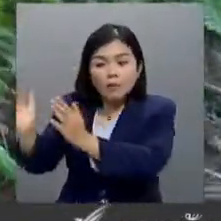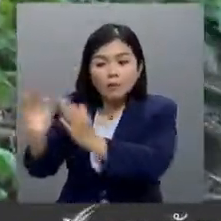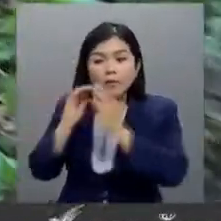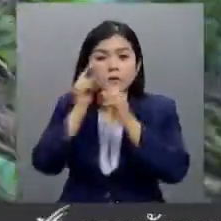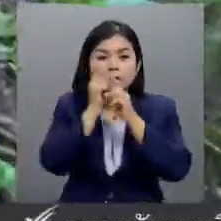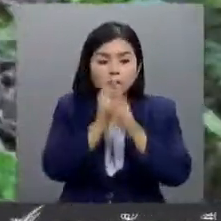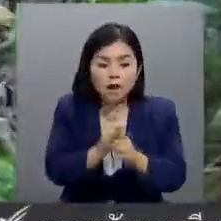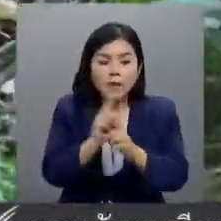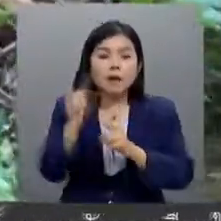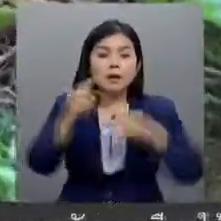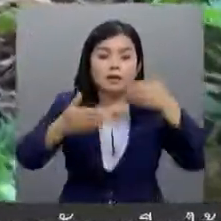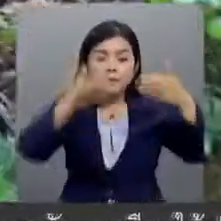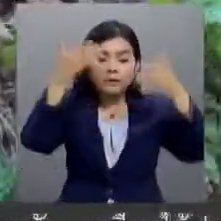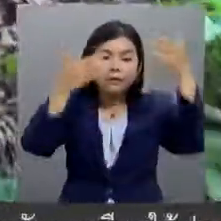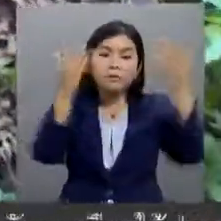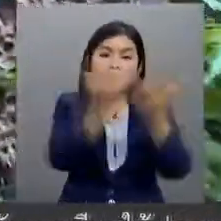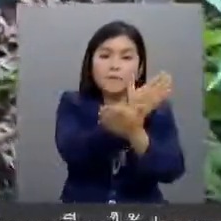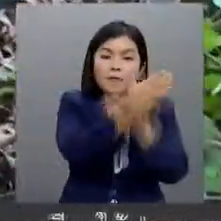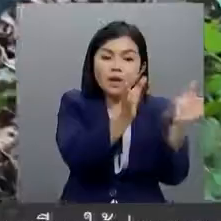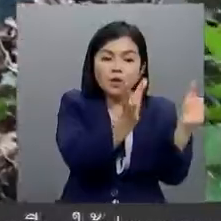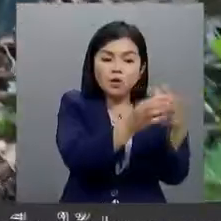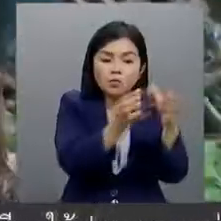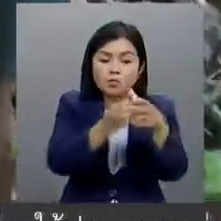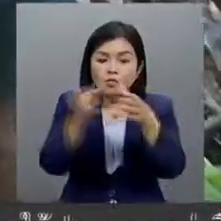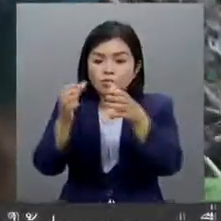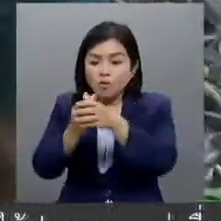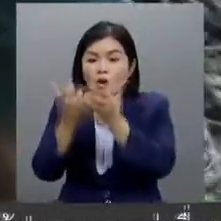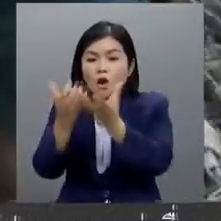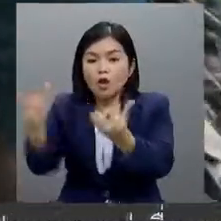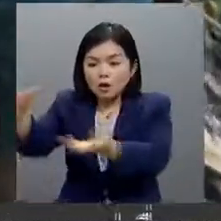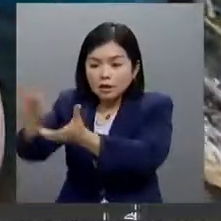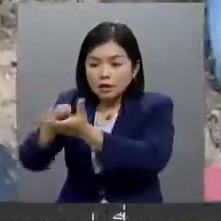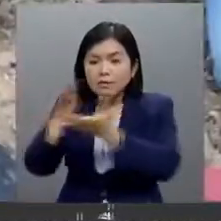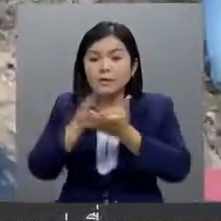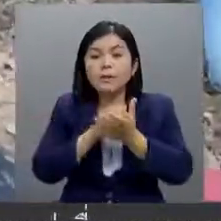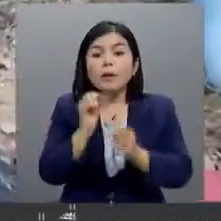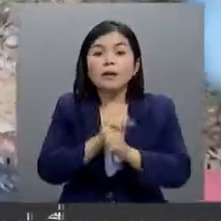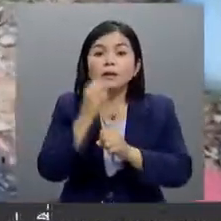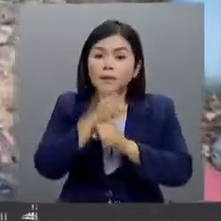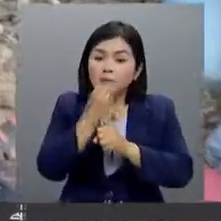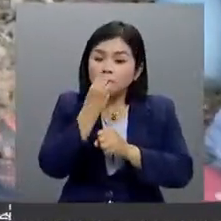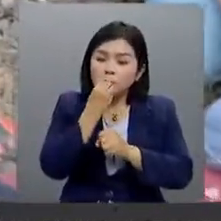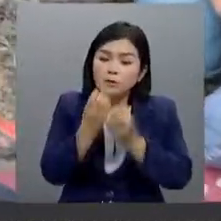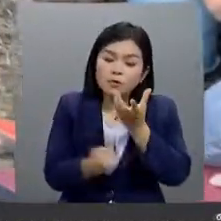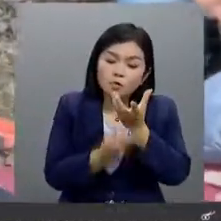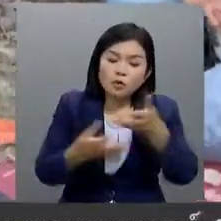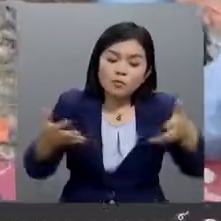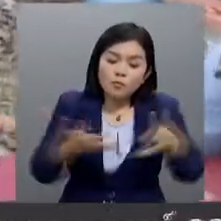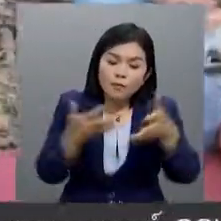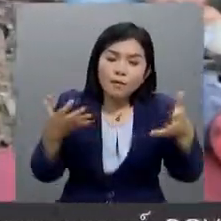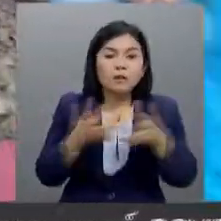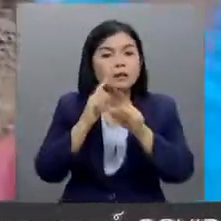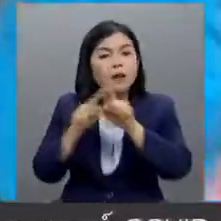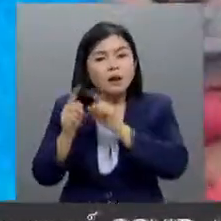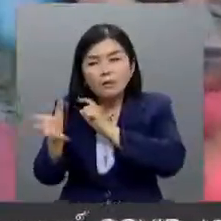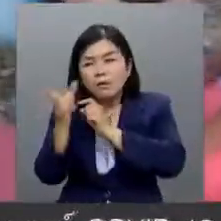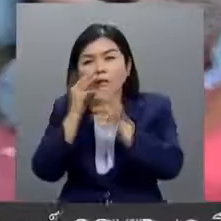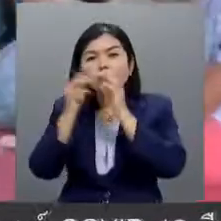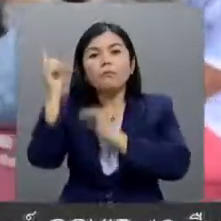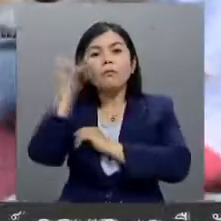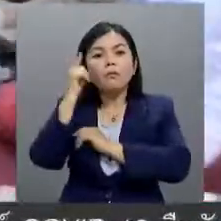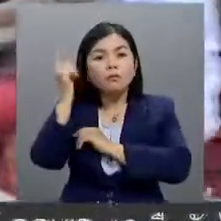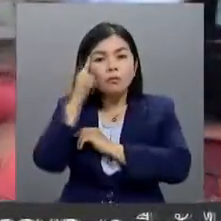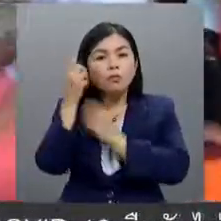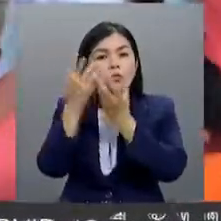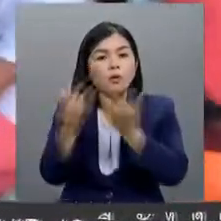กลุ่มทำภารกิจเก็บของป่าและนำมาประกอบอาหารเพื่อให้เด็กๆได้เกิดการเรียนรู้เรื่องทักษะการ